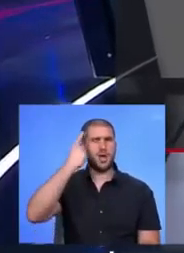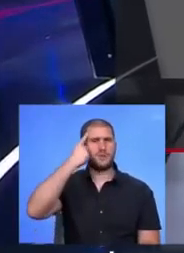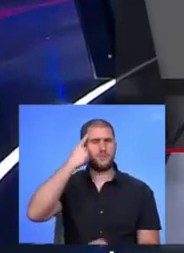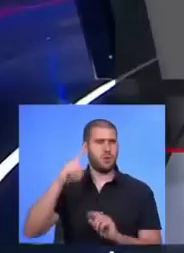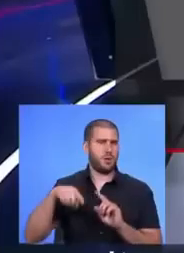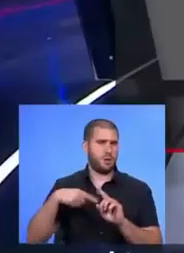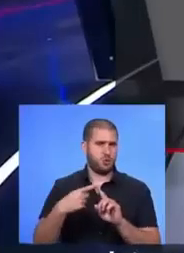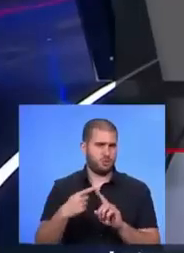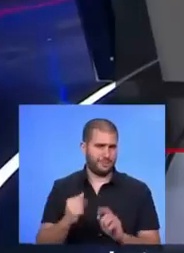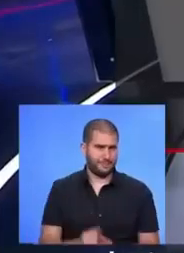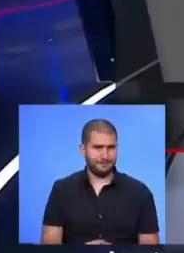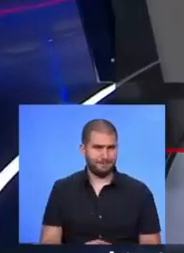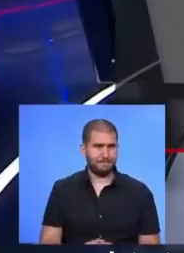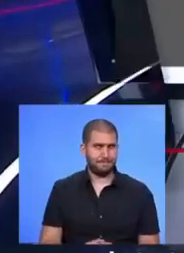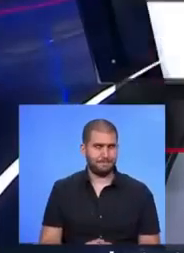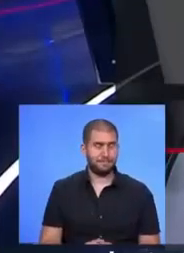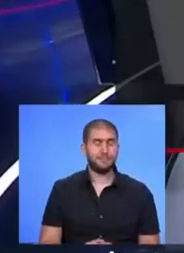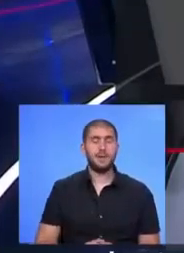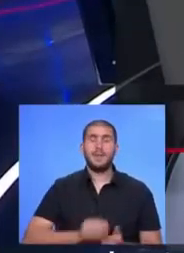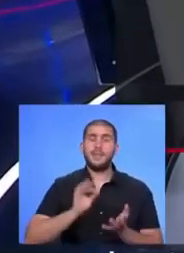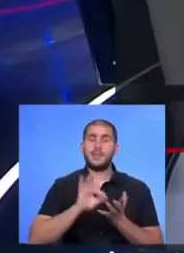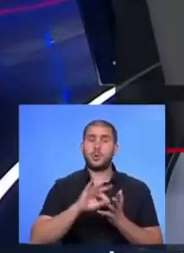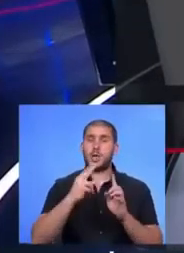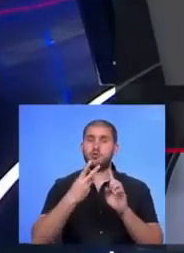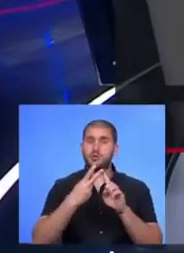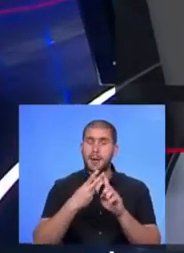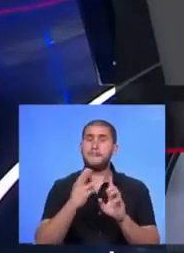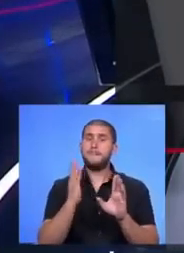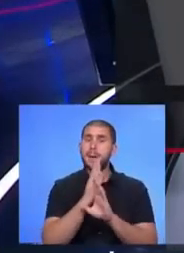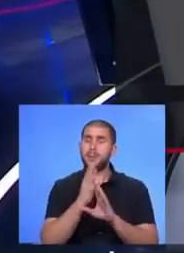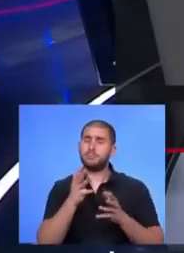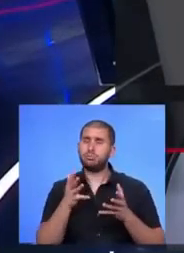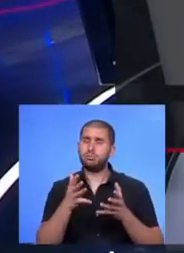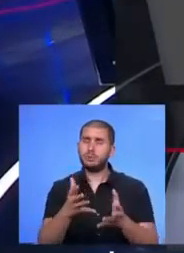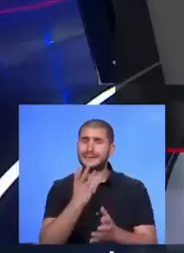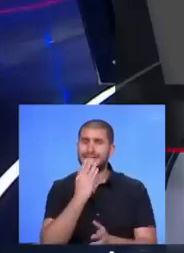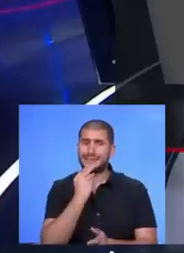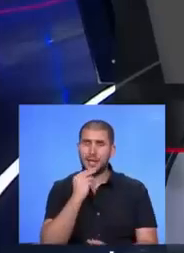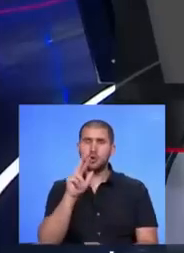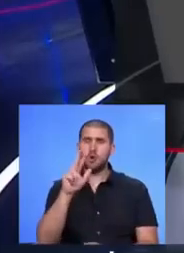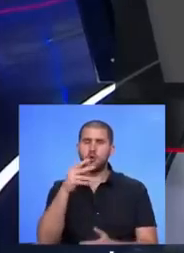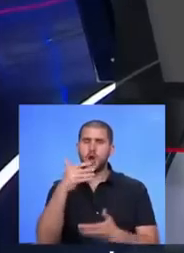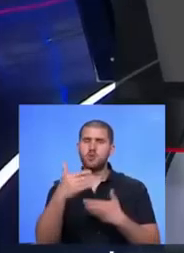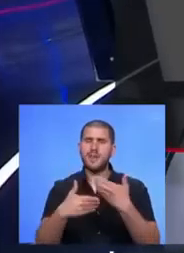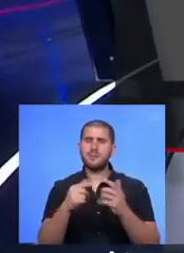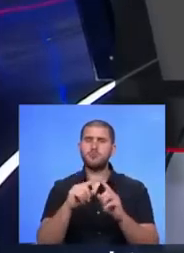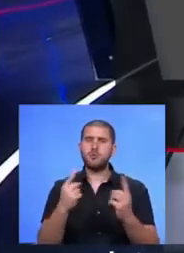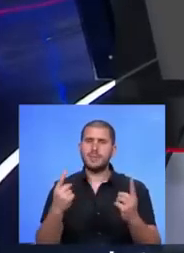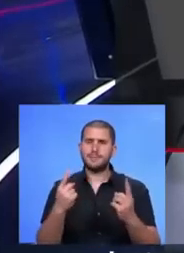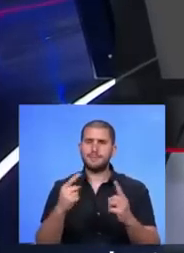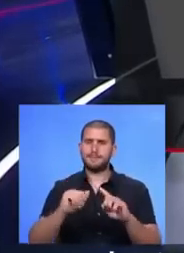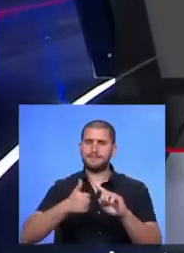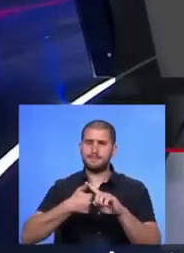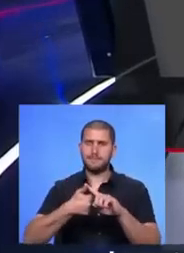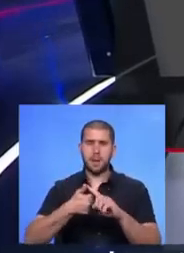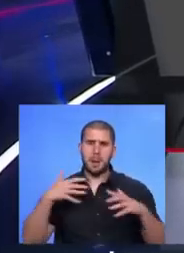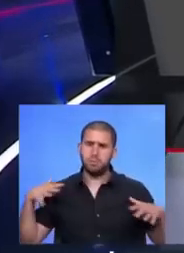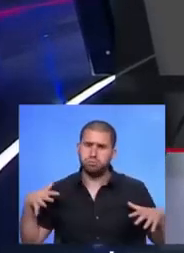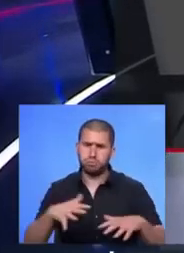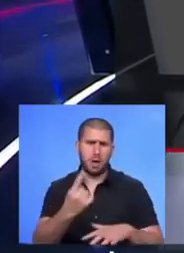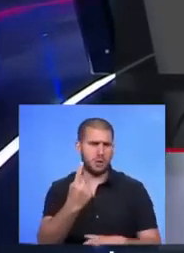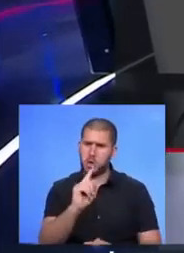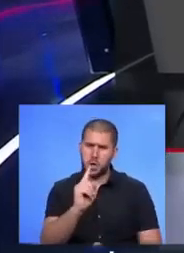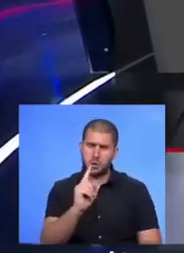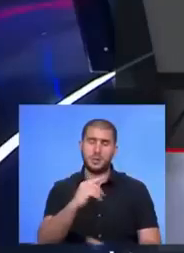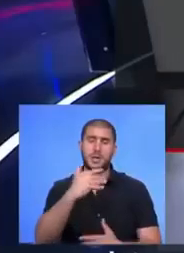לנו עד כה. נקודה נוספת, המחבלים פלשו לישראל בשלושה שלבים, שלושה גלים, לא בבת אחת.